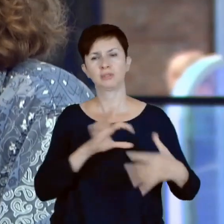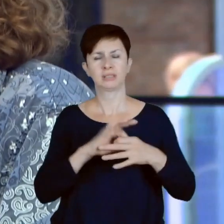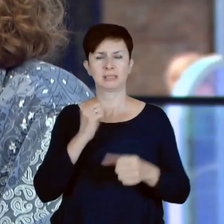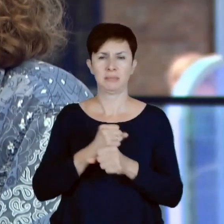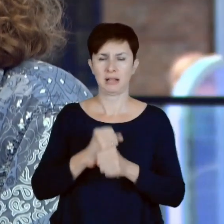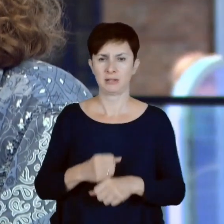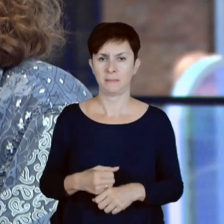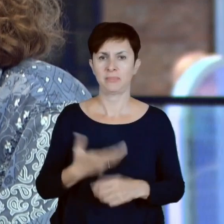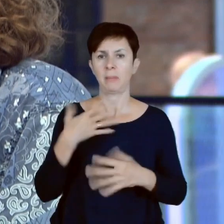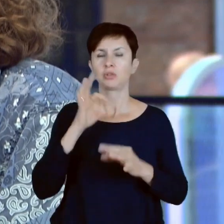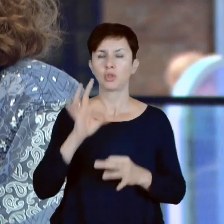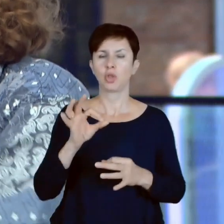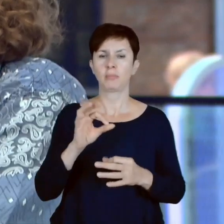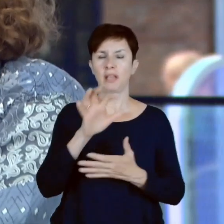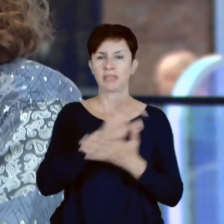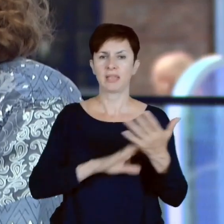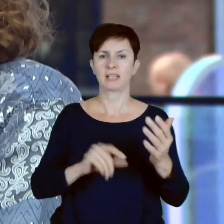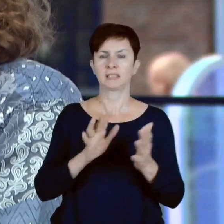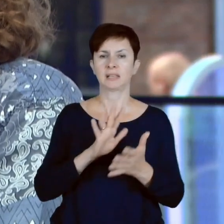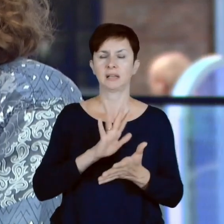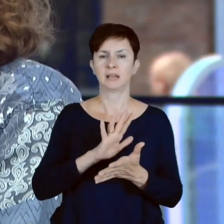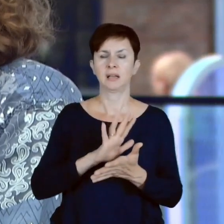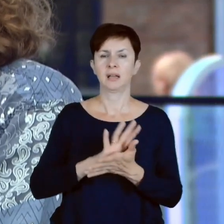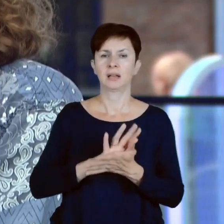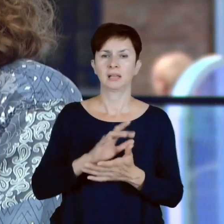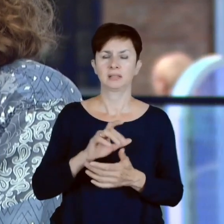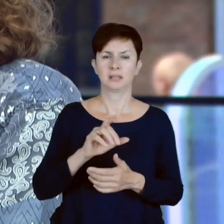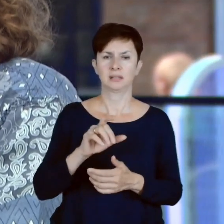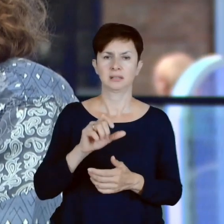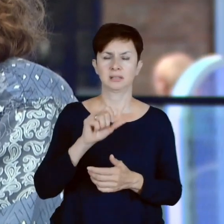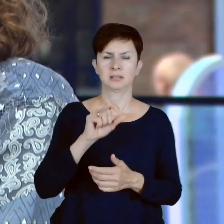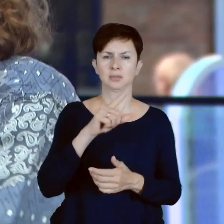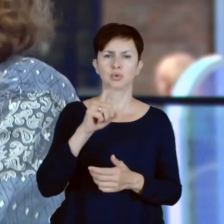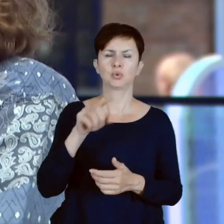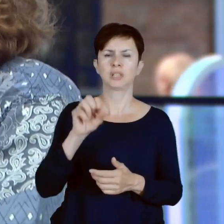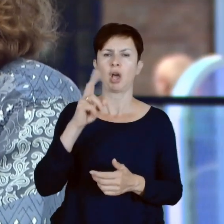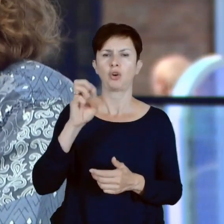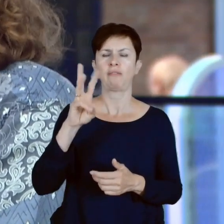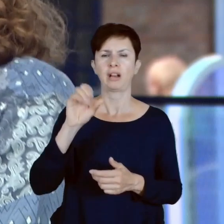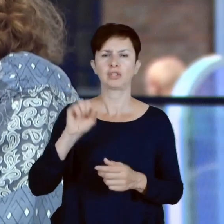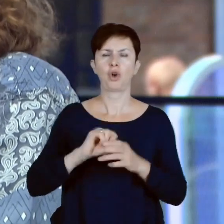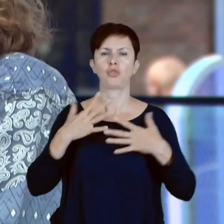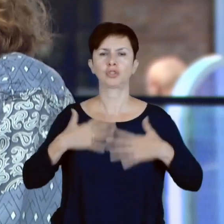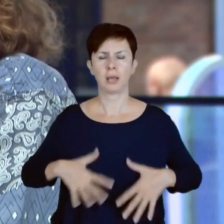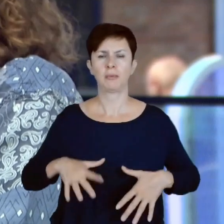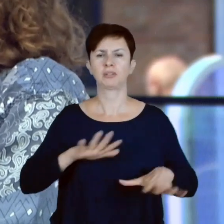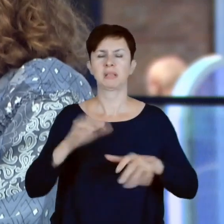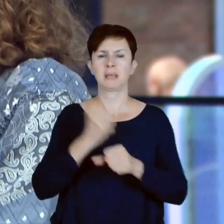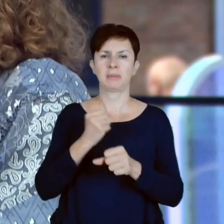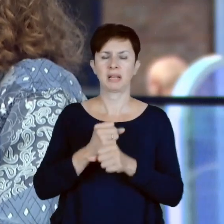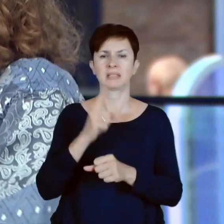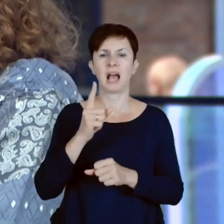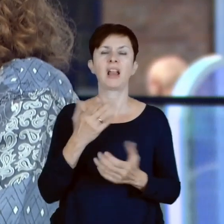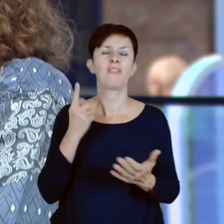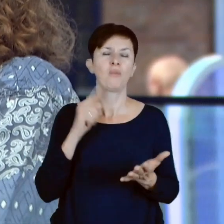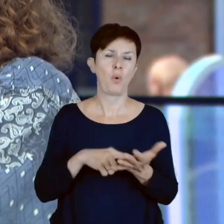w piśmie Zuzy Kowalczyk właśnie na temat tożsamości i miejsca pracy czy szkoły. No ale pytanie, na ile